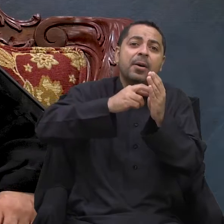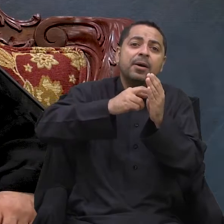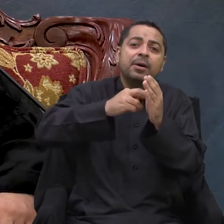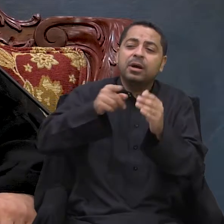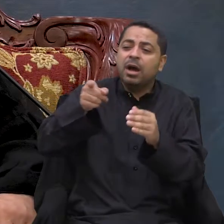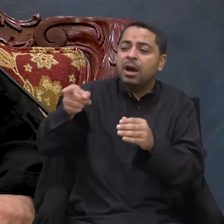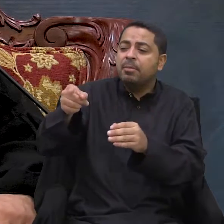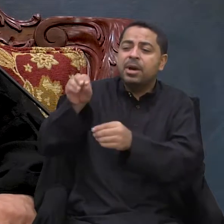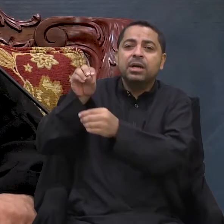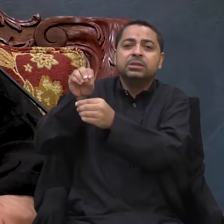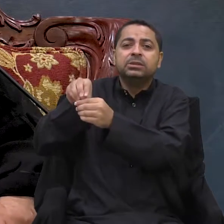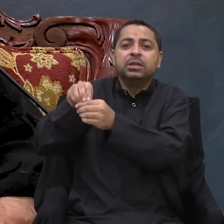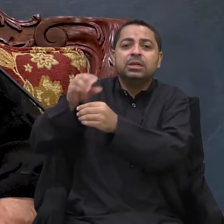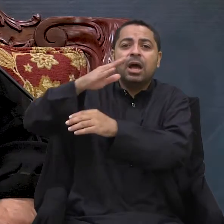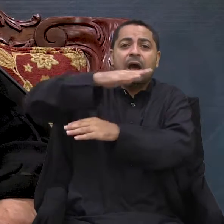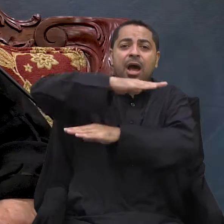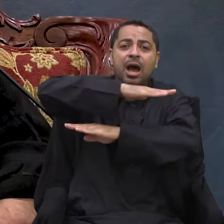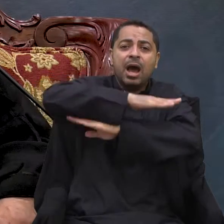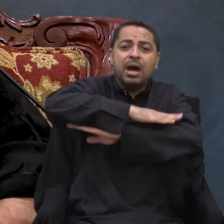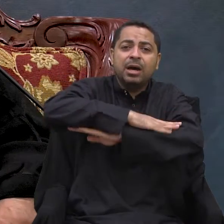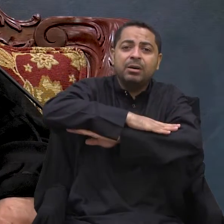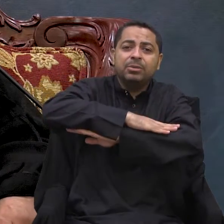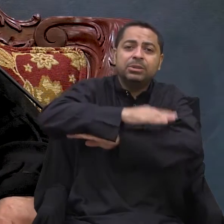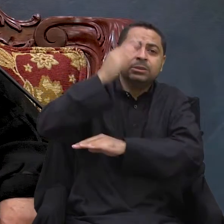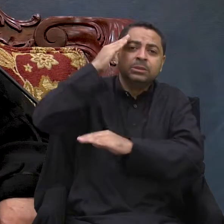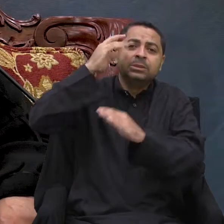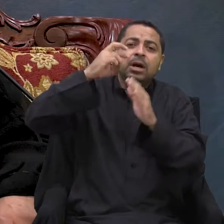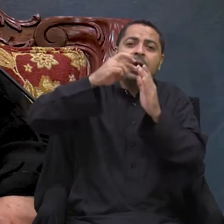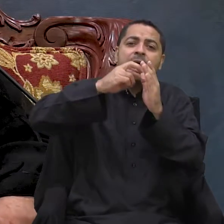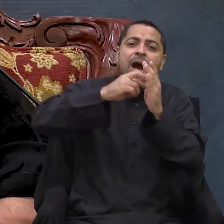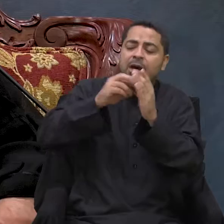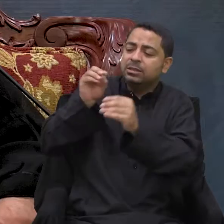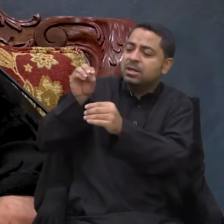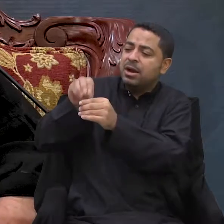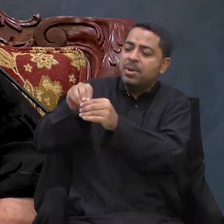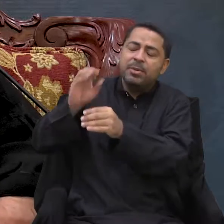الآداب داب، زينب الطهرة